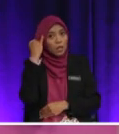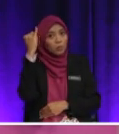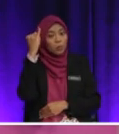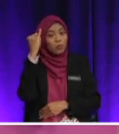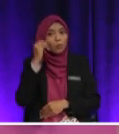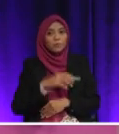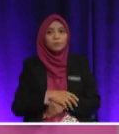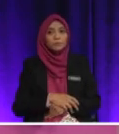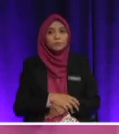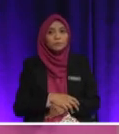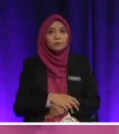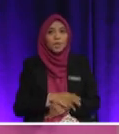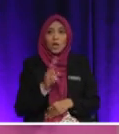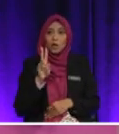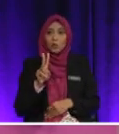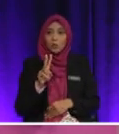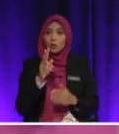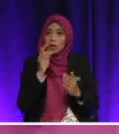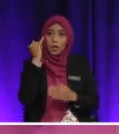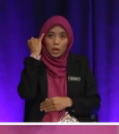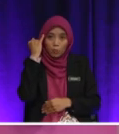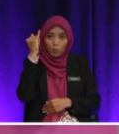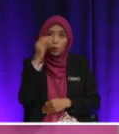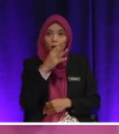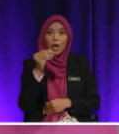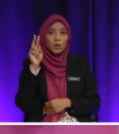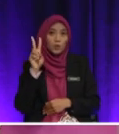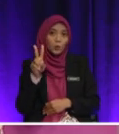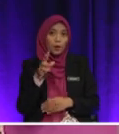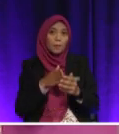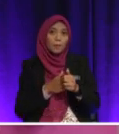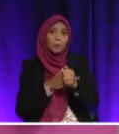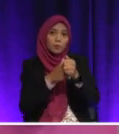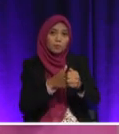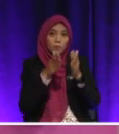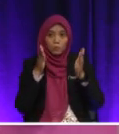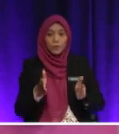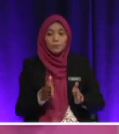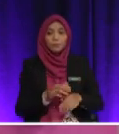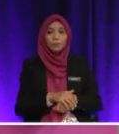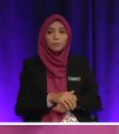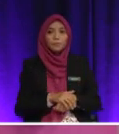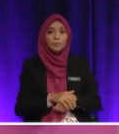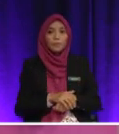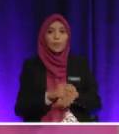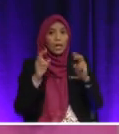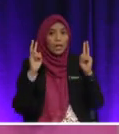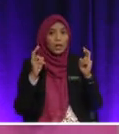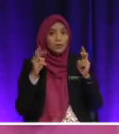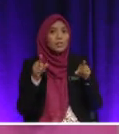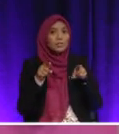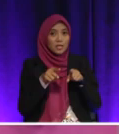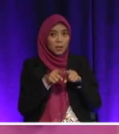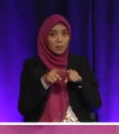langkah tentang ilmu dan ruang angka lagi berkaitan pemimpin Jadi Dua benda itu adalah berkaitan dengan tajuk kita pada hari ini